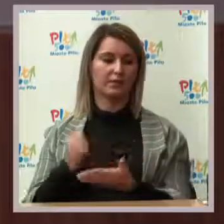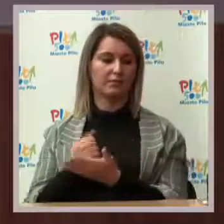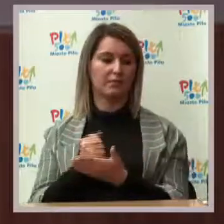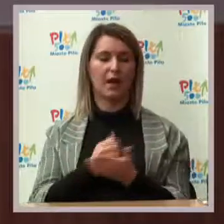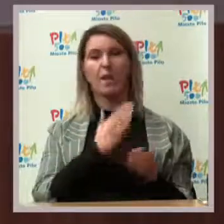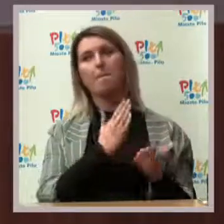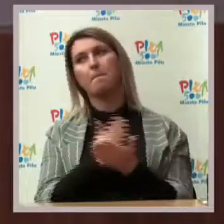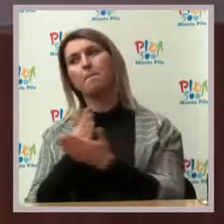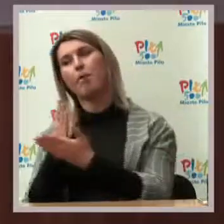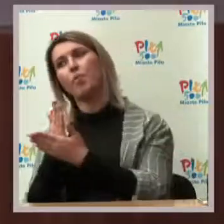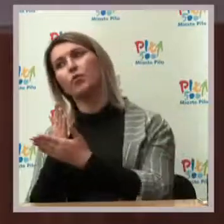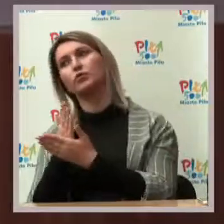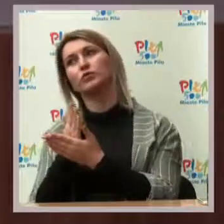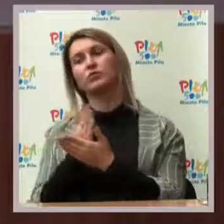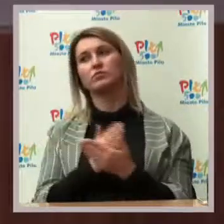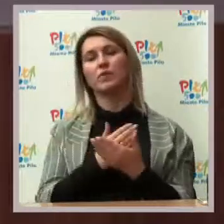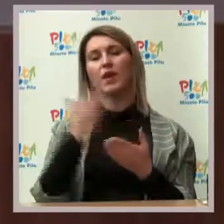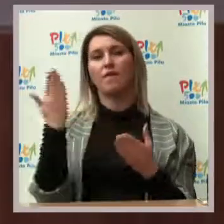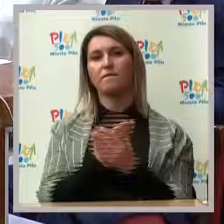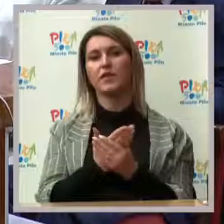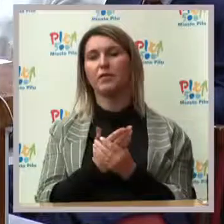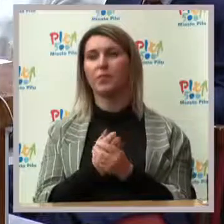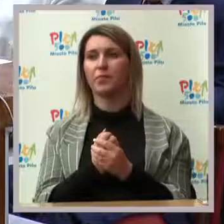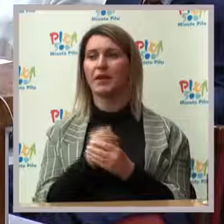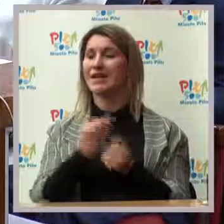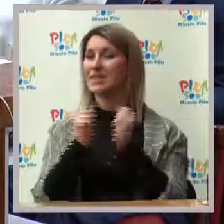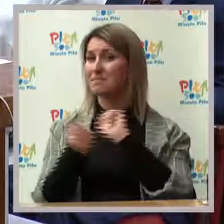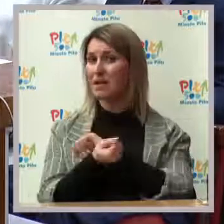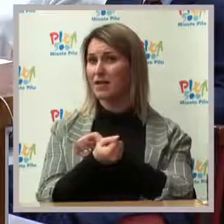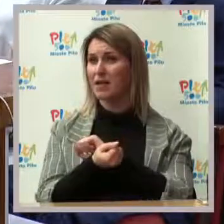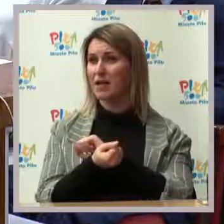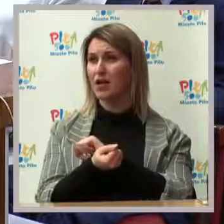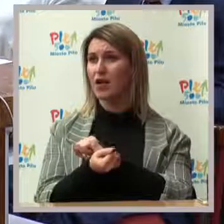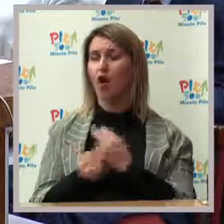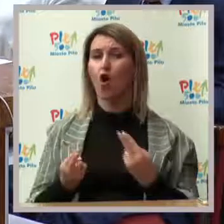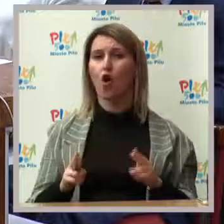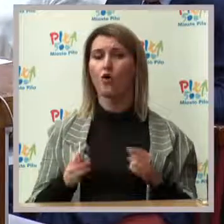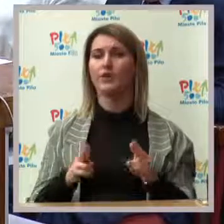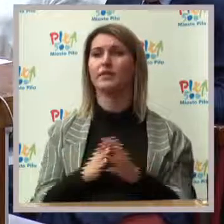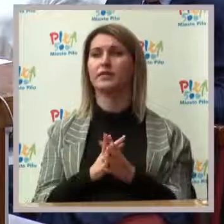również zmiany organizacyjne. To również te, które będą dotyczyły